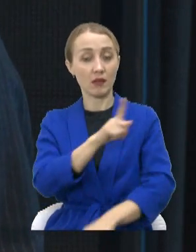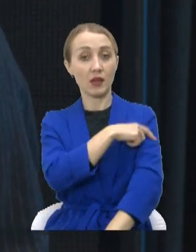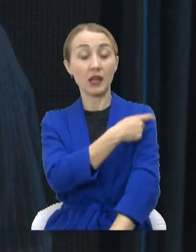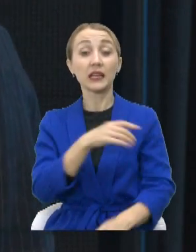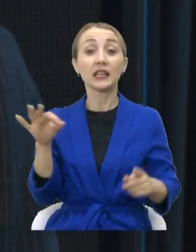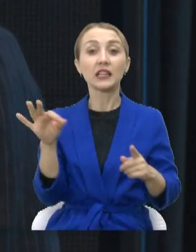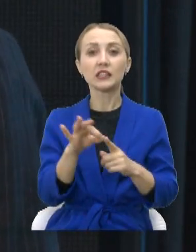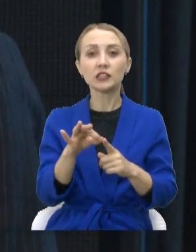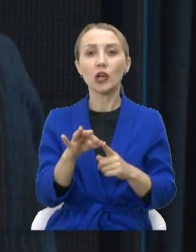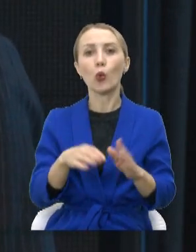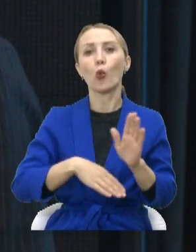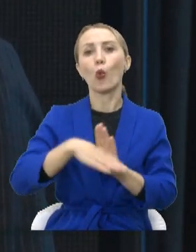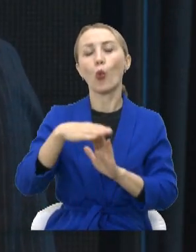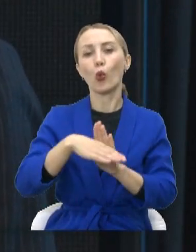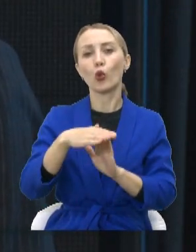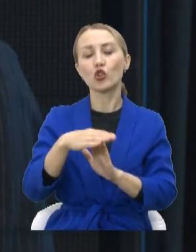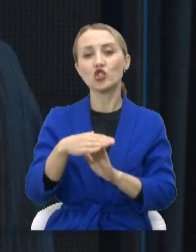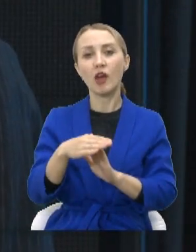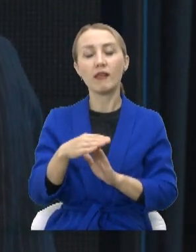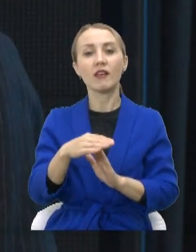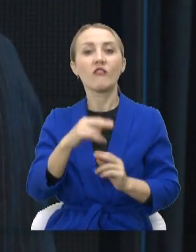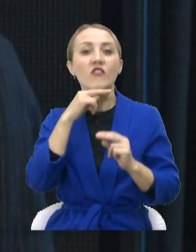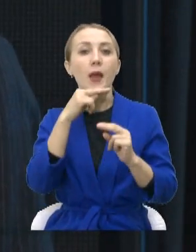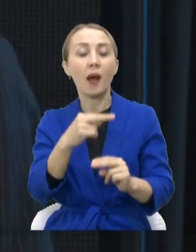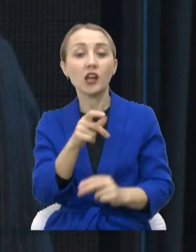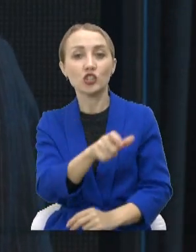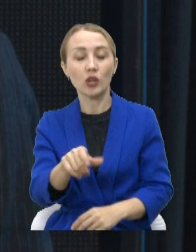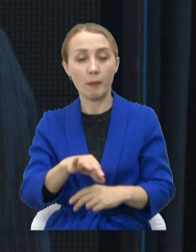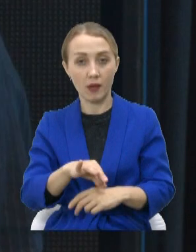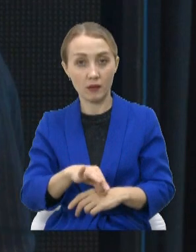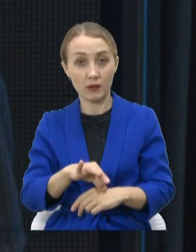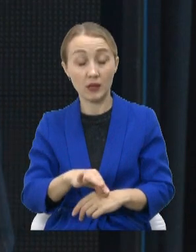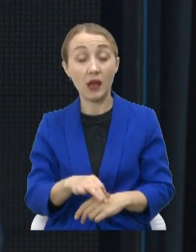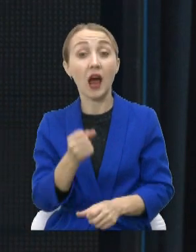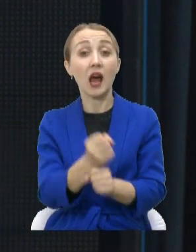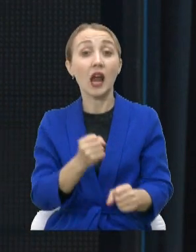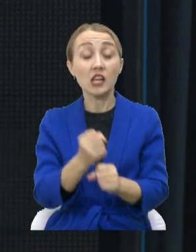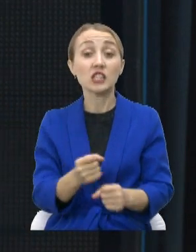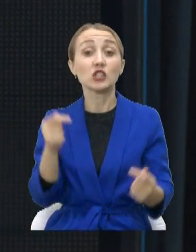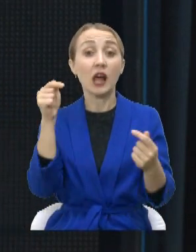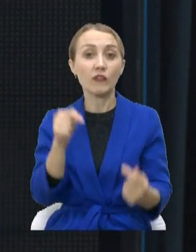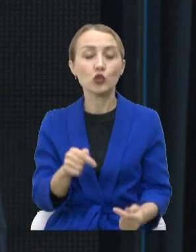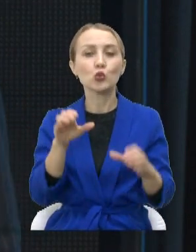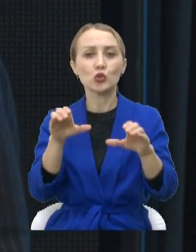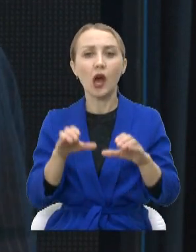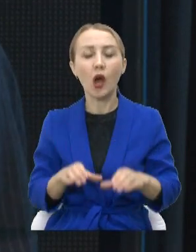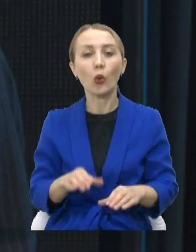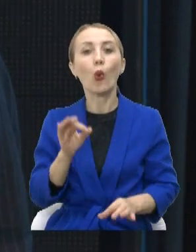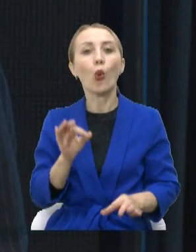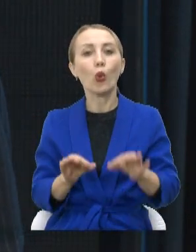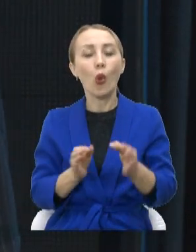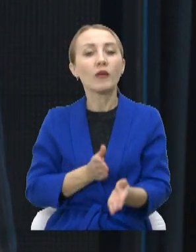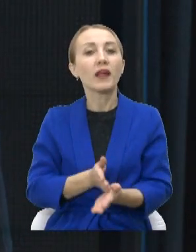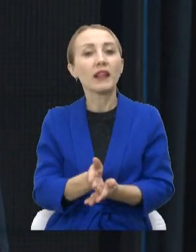целью формирования модели, ориентированной на пациентов. В связи с этим разработан соответствующий законопроект, нормы которого направлены